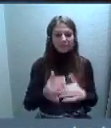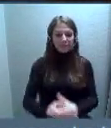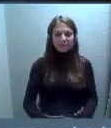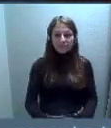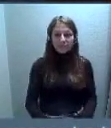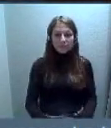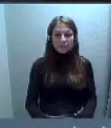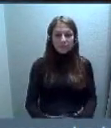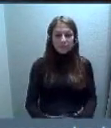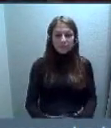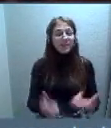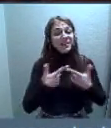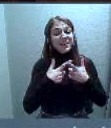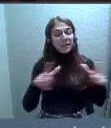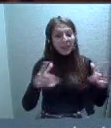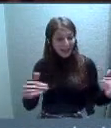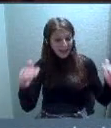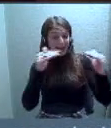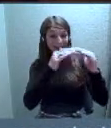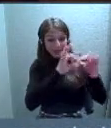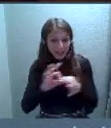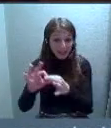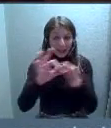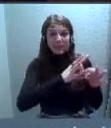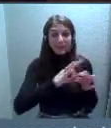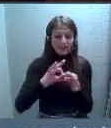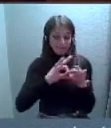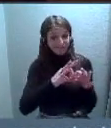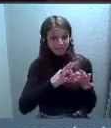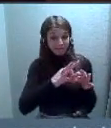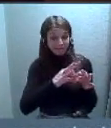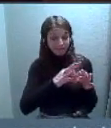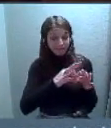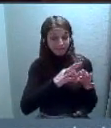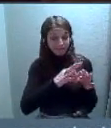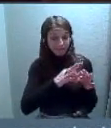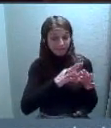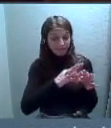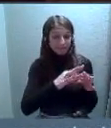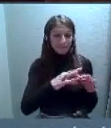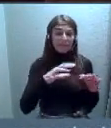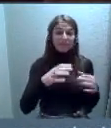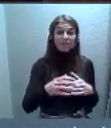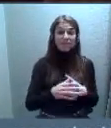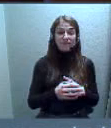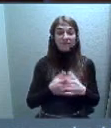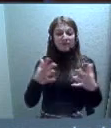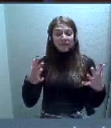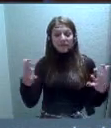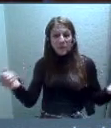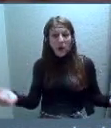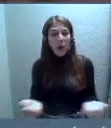mot? Liberté, égalité, fraternité, tout ça ce soir se décline dans une grande ambiance de